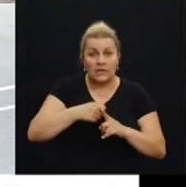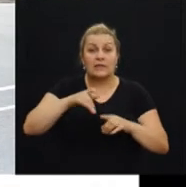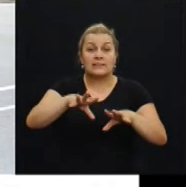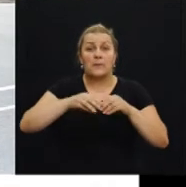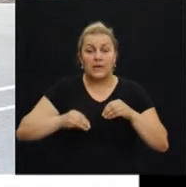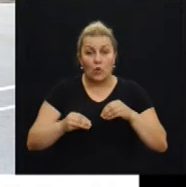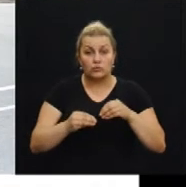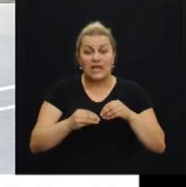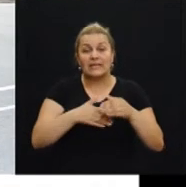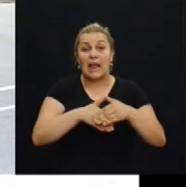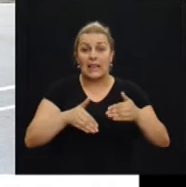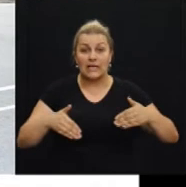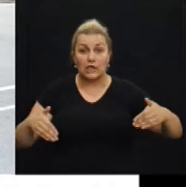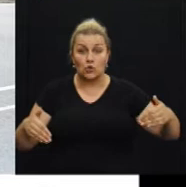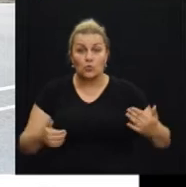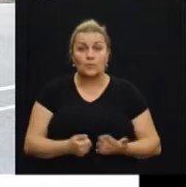onu liniju